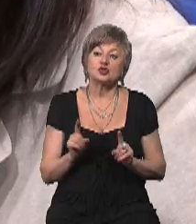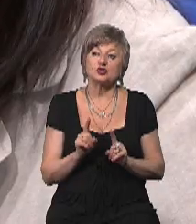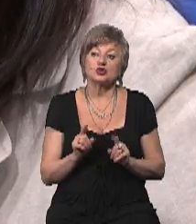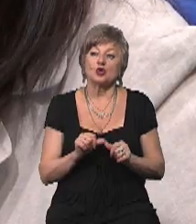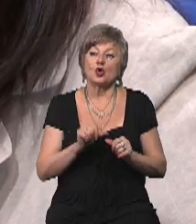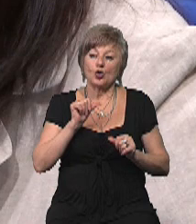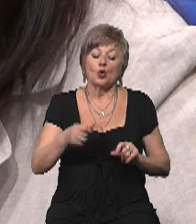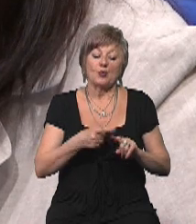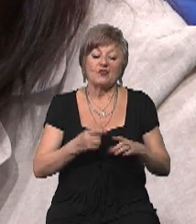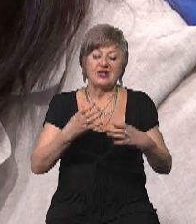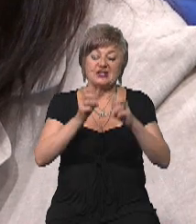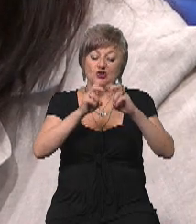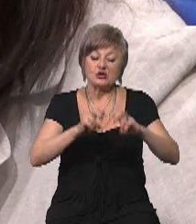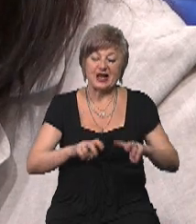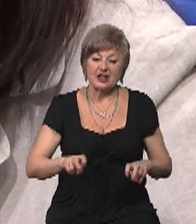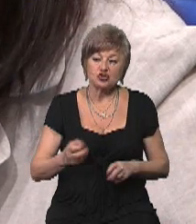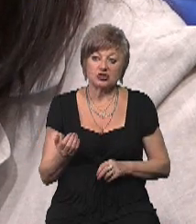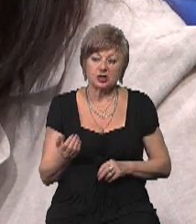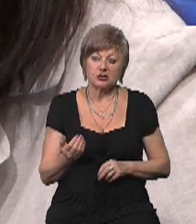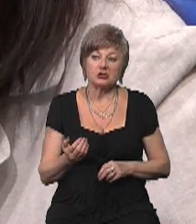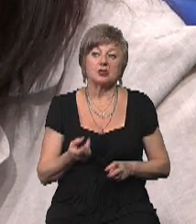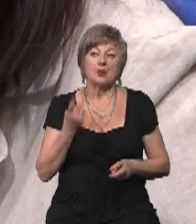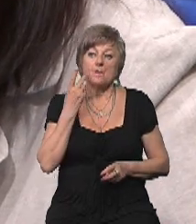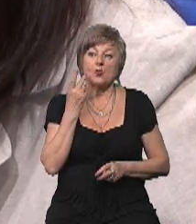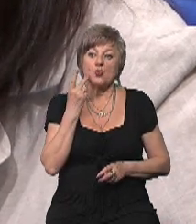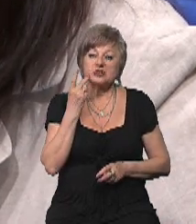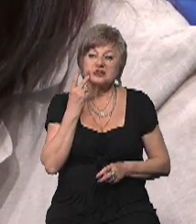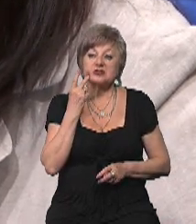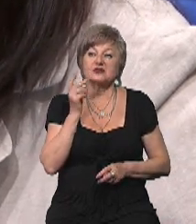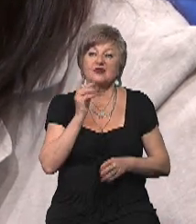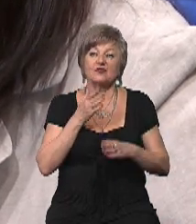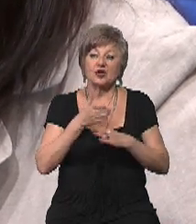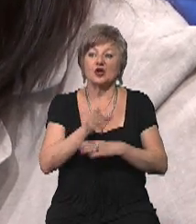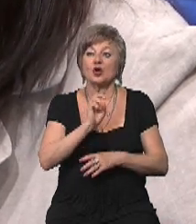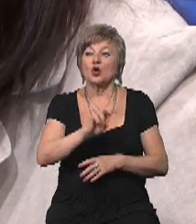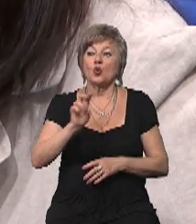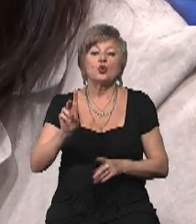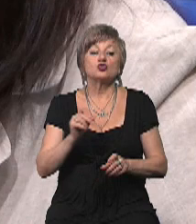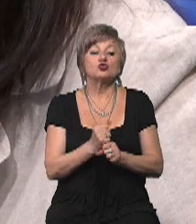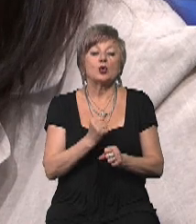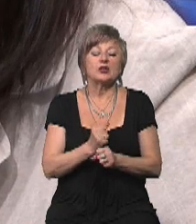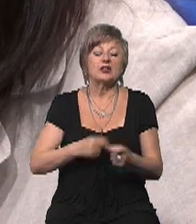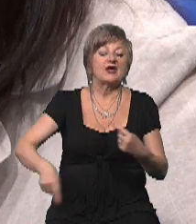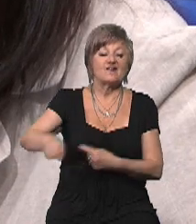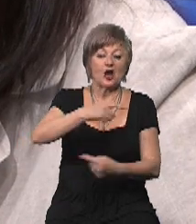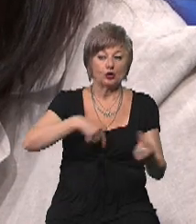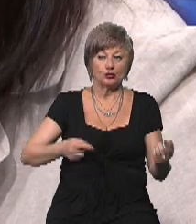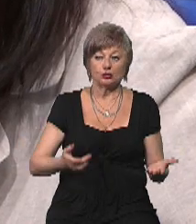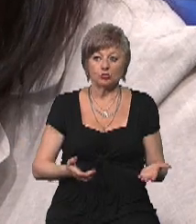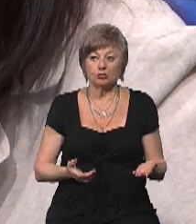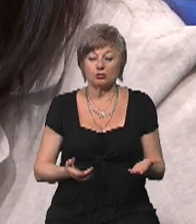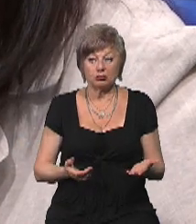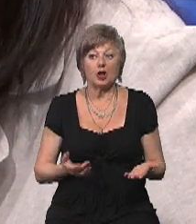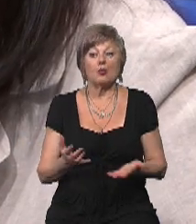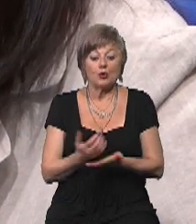крім цих досліджень, ми ж постійно ходимо і дивимося, що твориться навколо. І